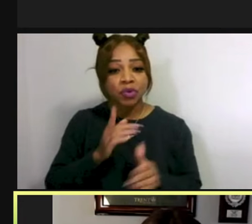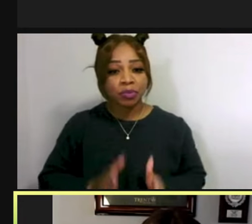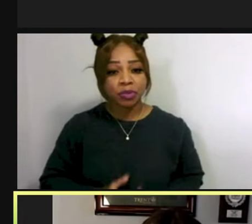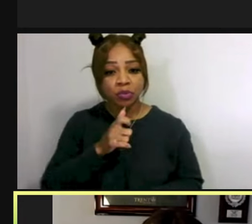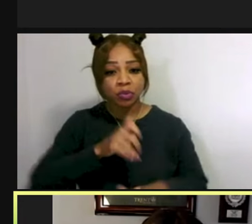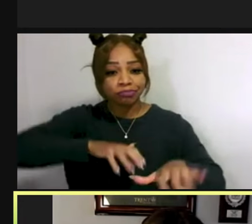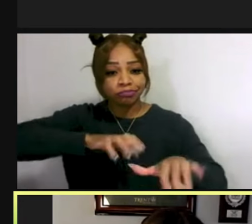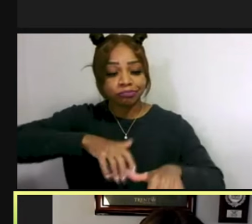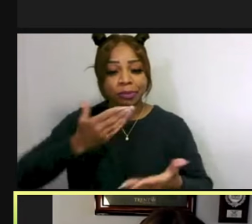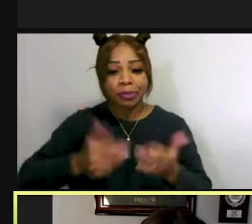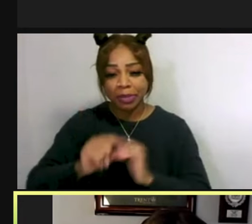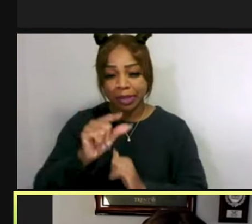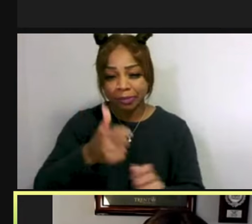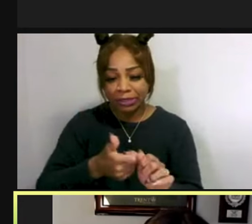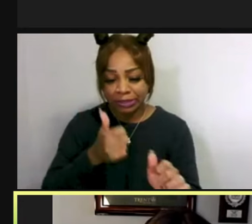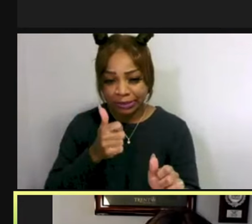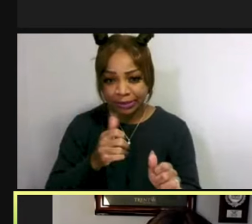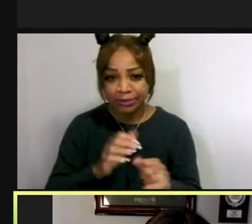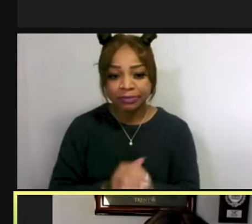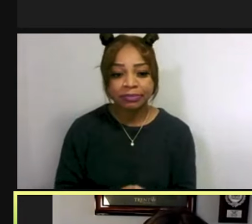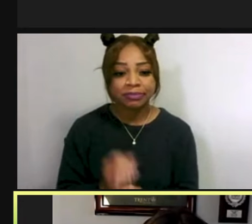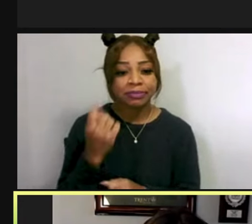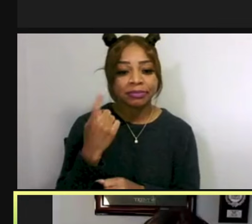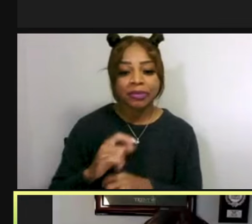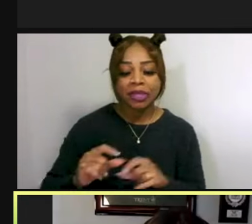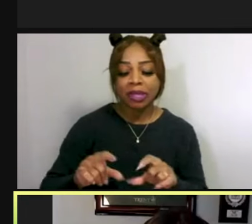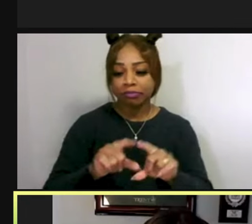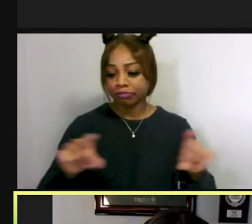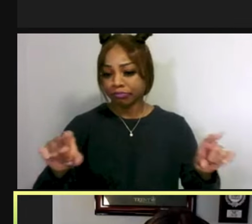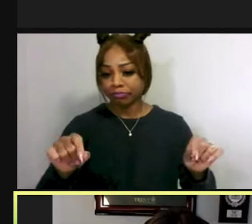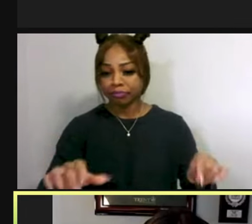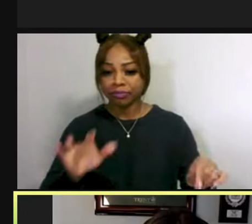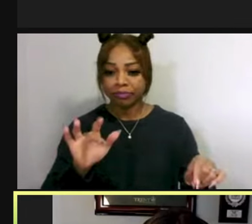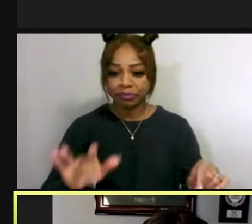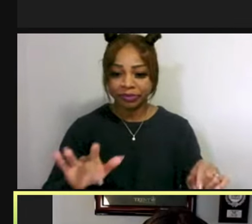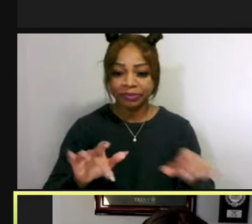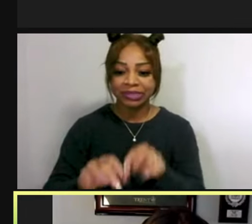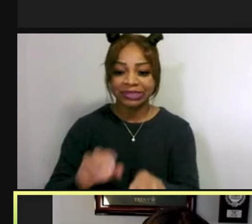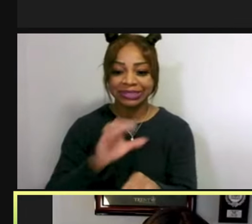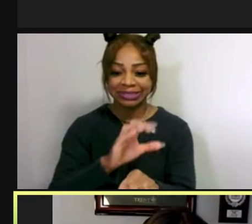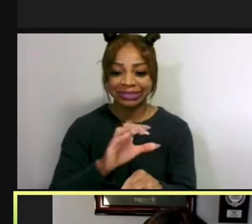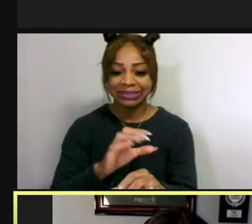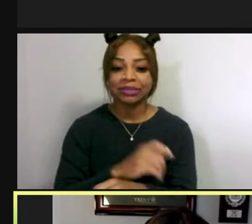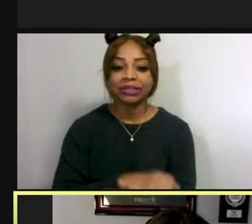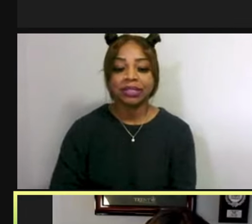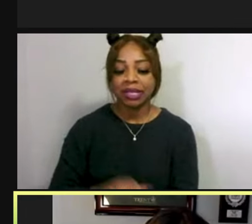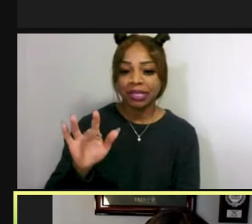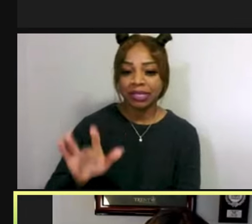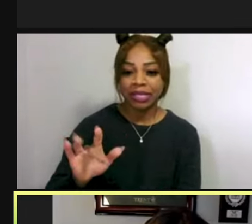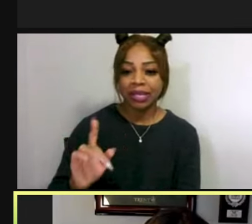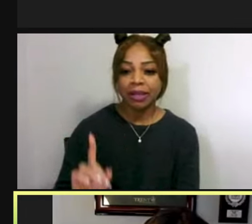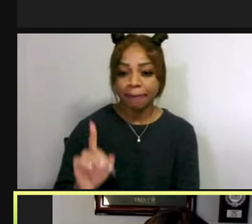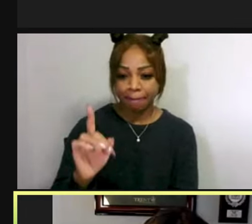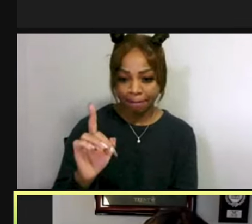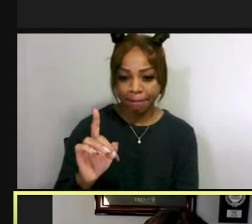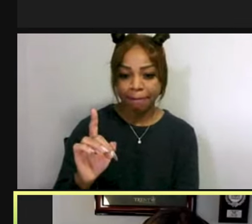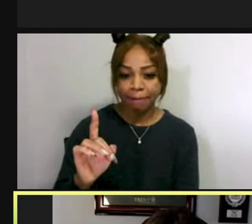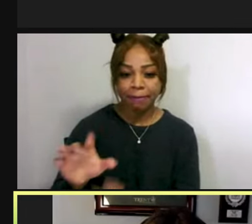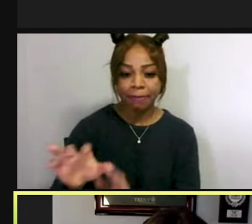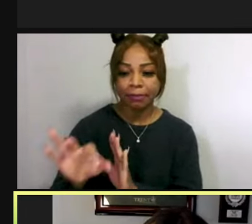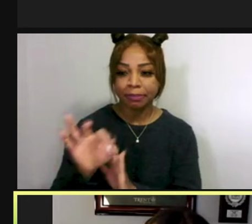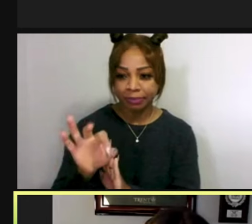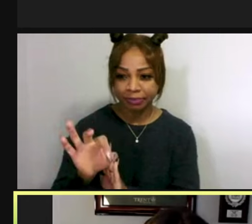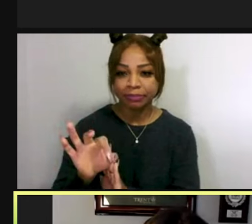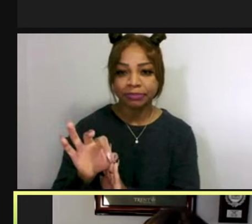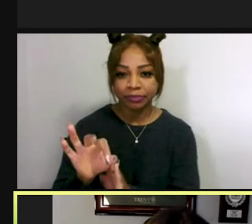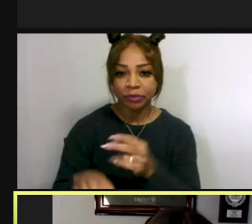'est une personne qui écrit les sous-titres. Donc, il y aura un peu de délai. Vous pouvez cliquer sur le bouton sous